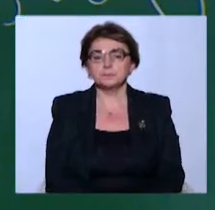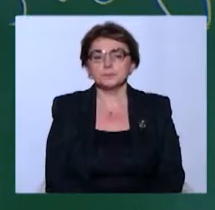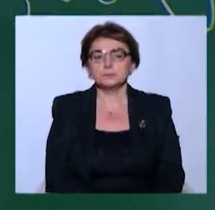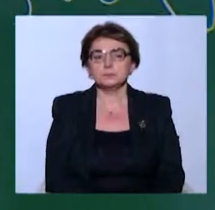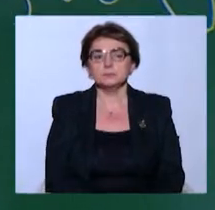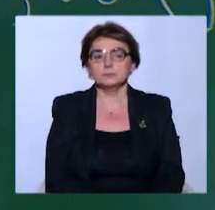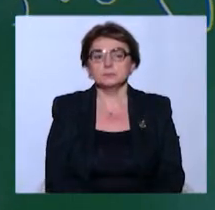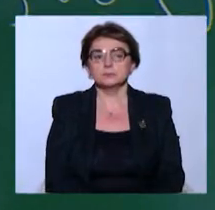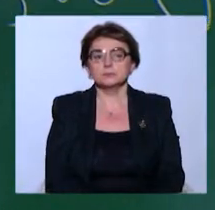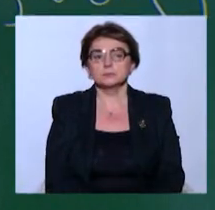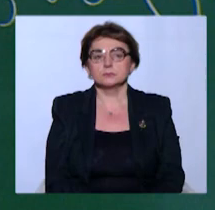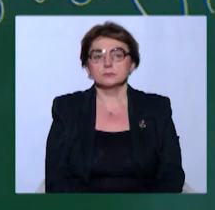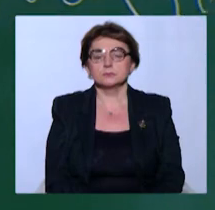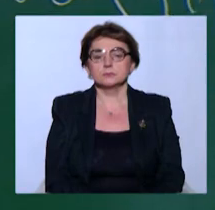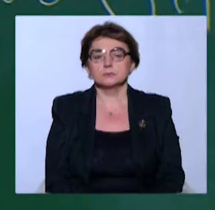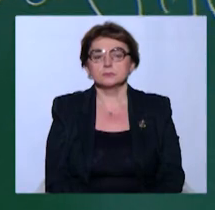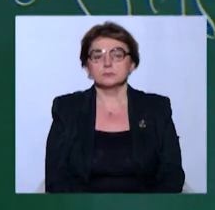მტერი, რითაც ის